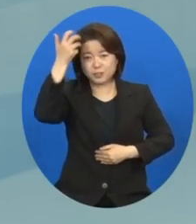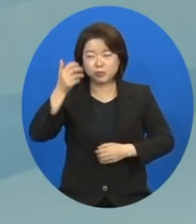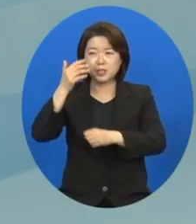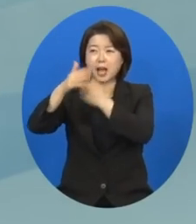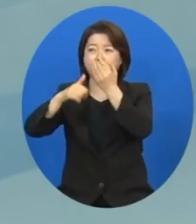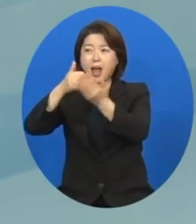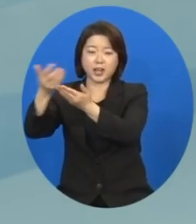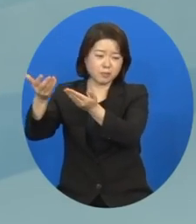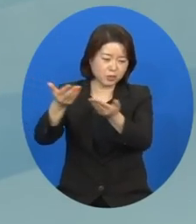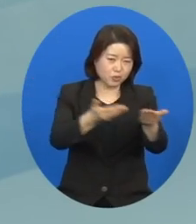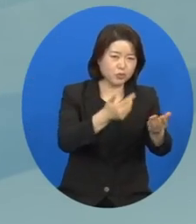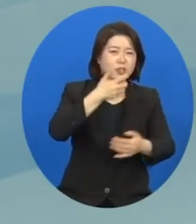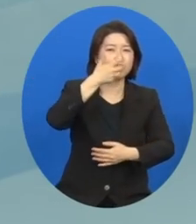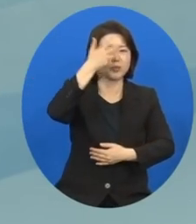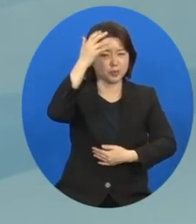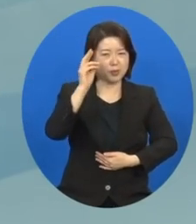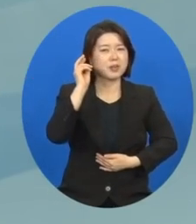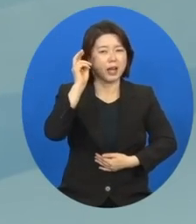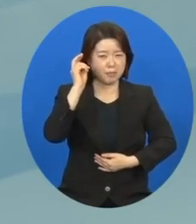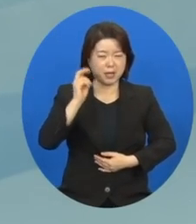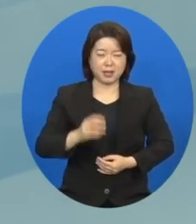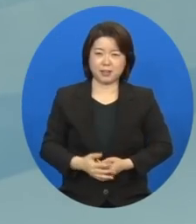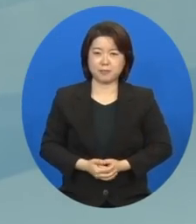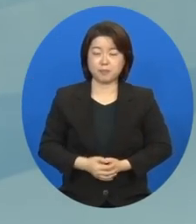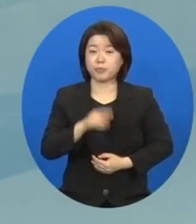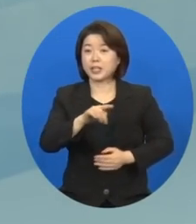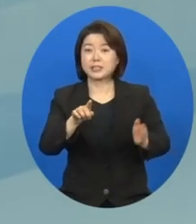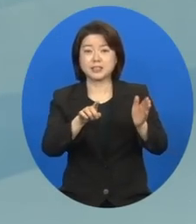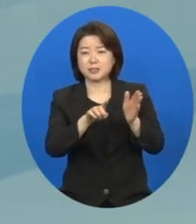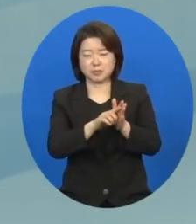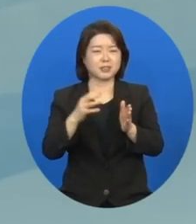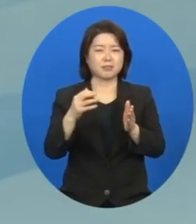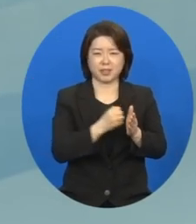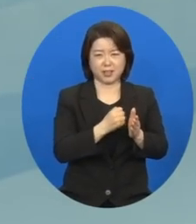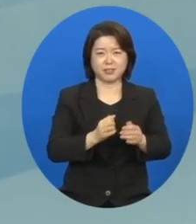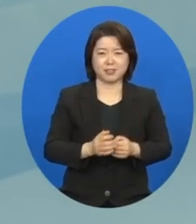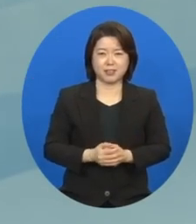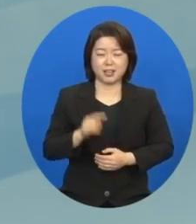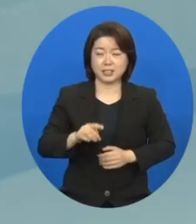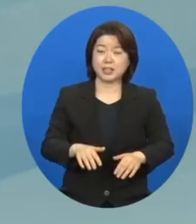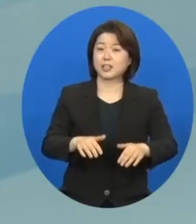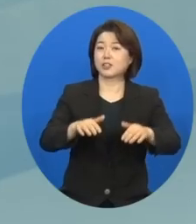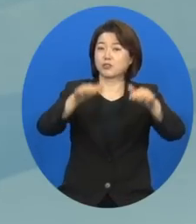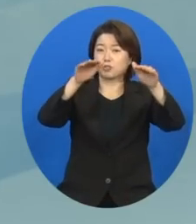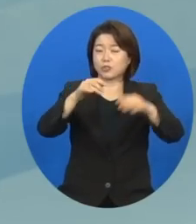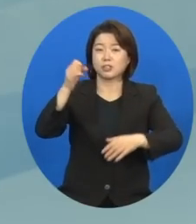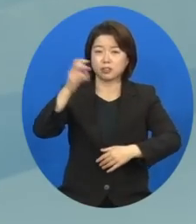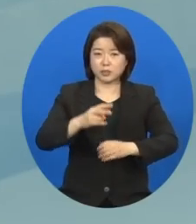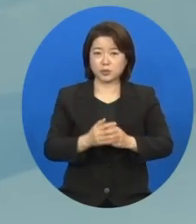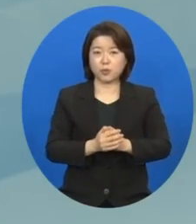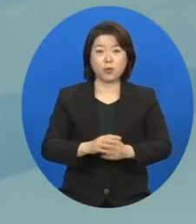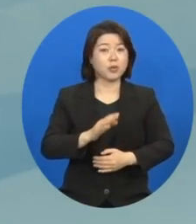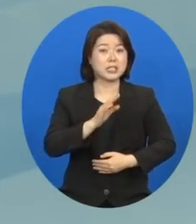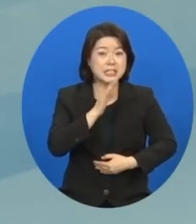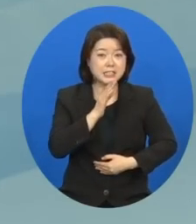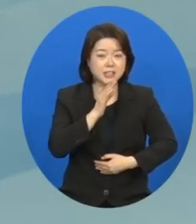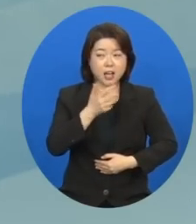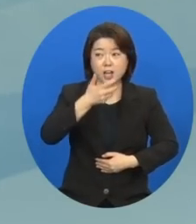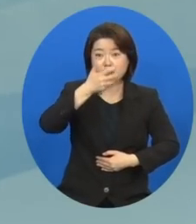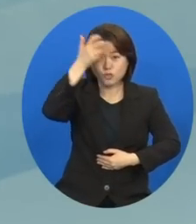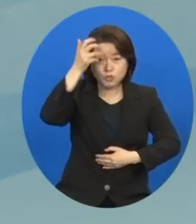하나님이 주신 꿈이었던 것 같습니다. 그 믿음을 갖게 된 거예요. 이 아이가 자랍니다. 그리고 정말